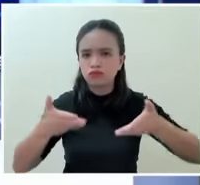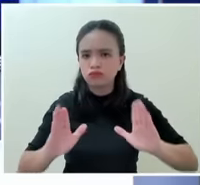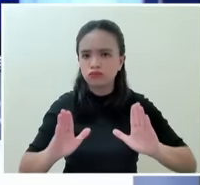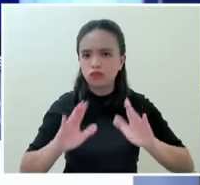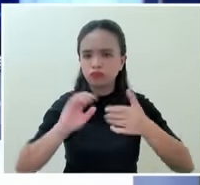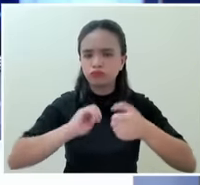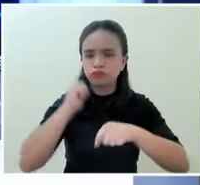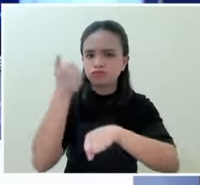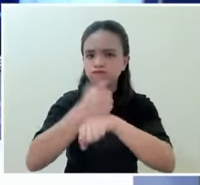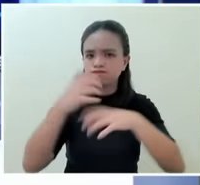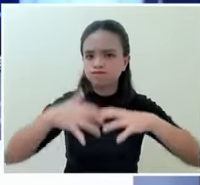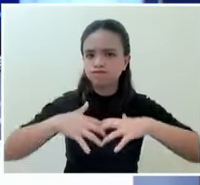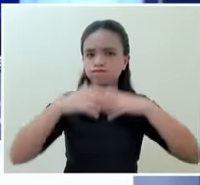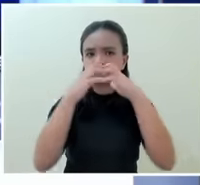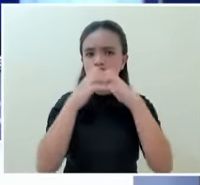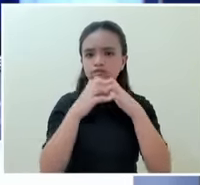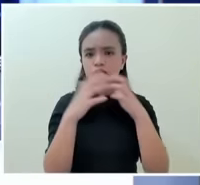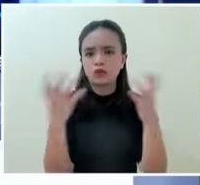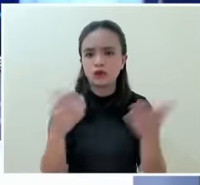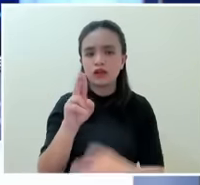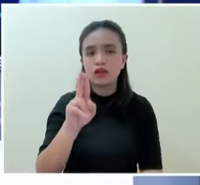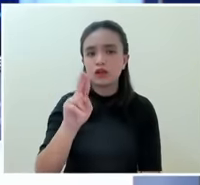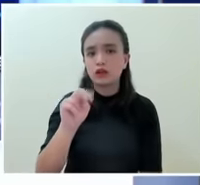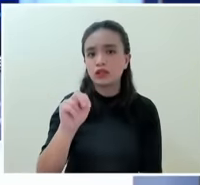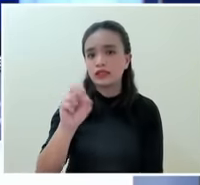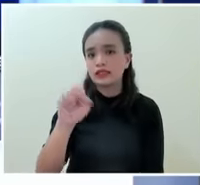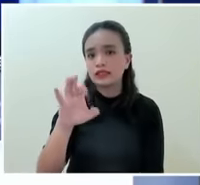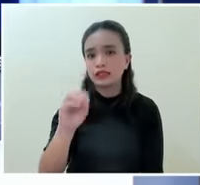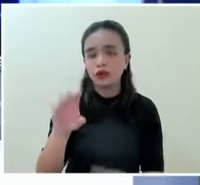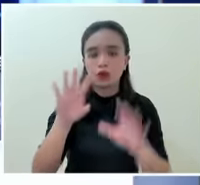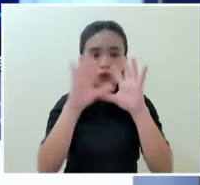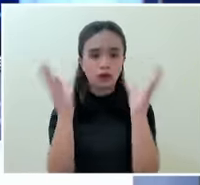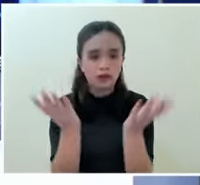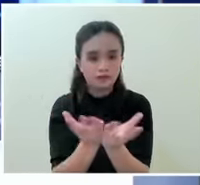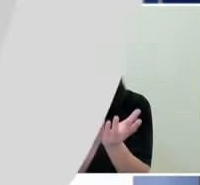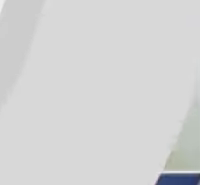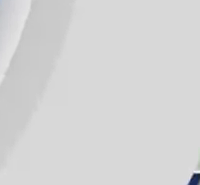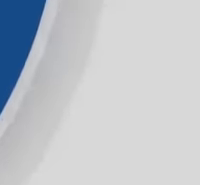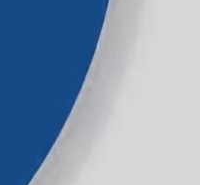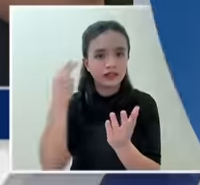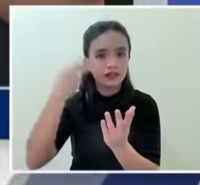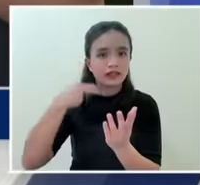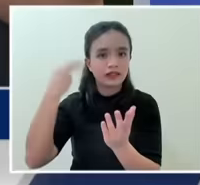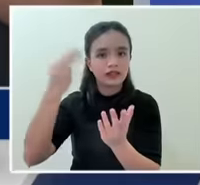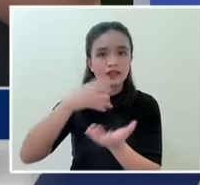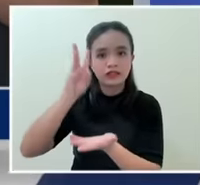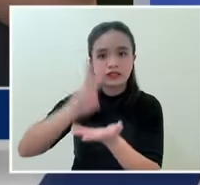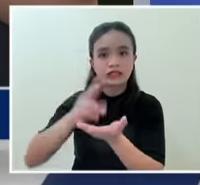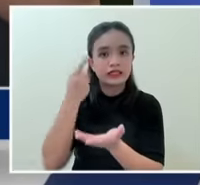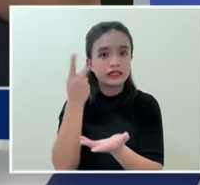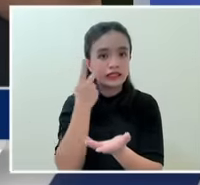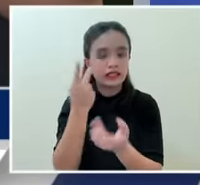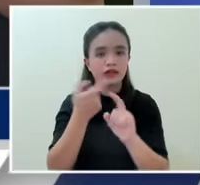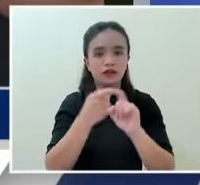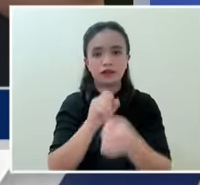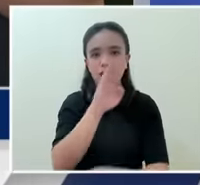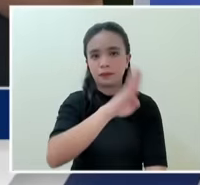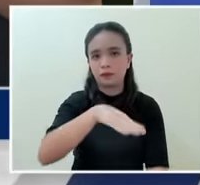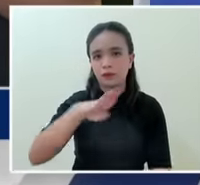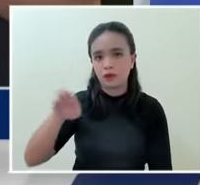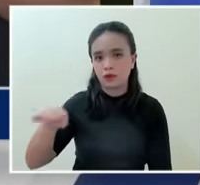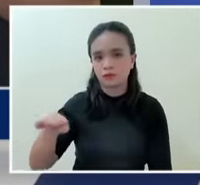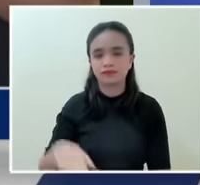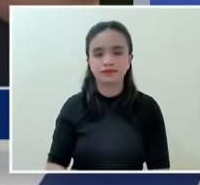ng istruktura sa isang UNESCO World Heritage Site. Live mula sa Bohol, nagpapanood si Rafael Busano.